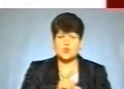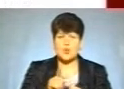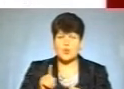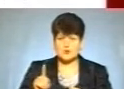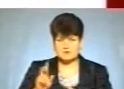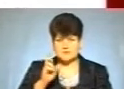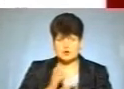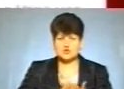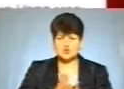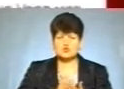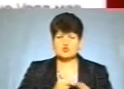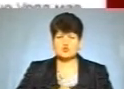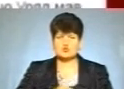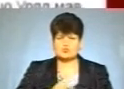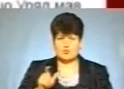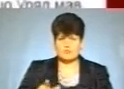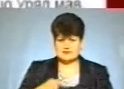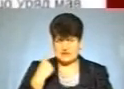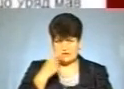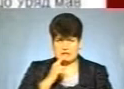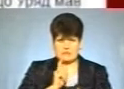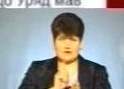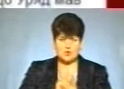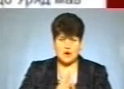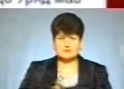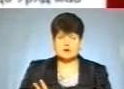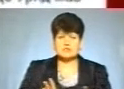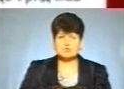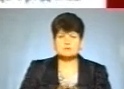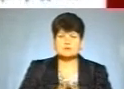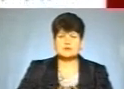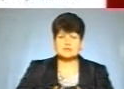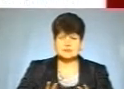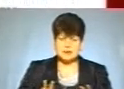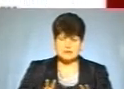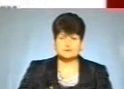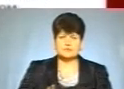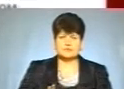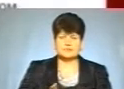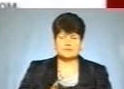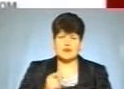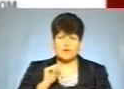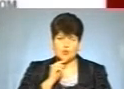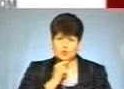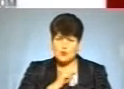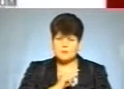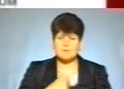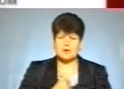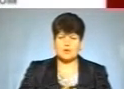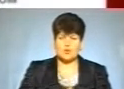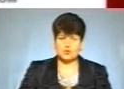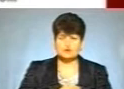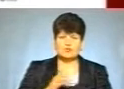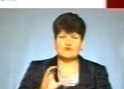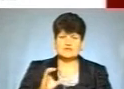держслужбовцем індивідуально. А разом з Міністерством цифрової трансформації і Міністерством економіки ми хочемо вже